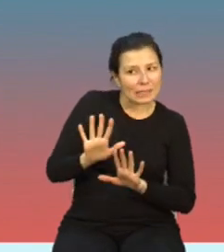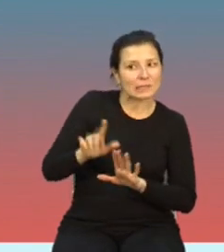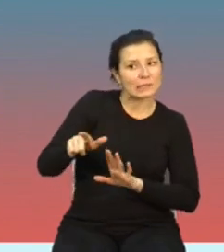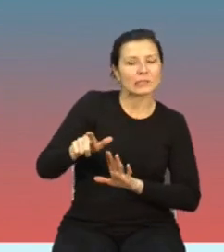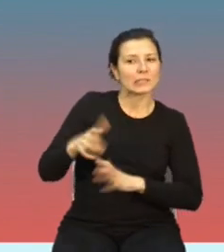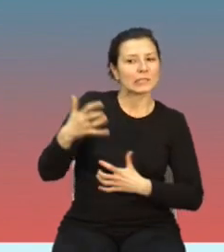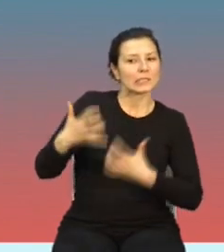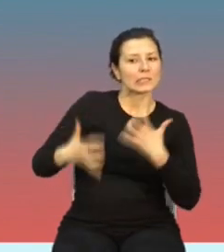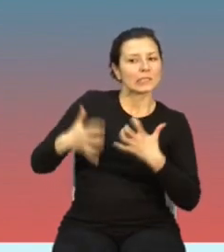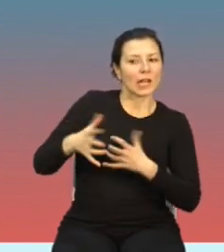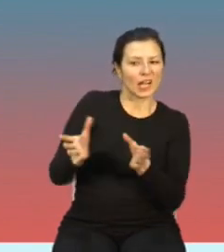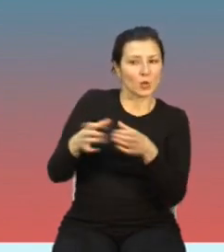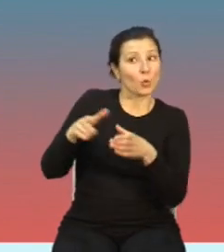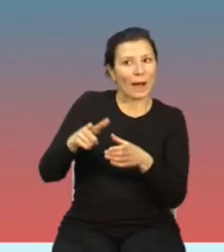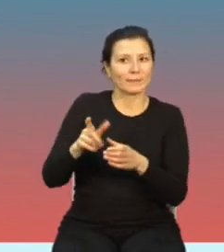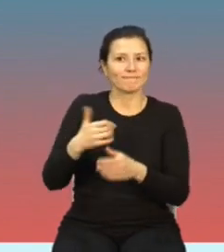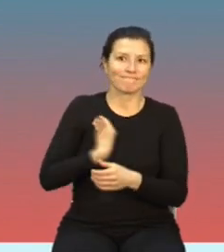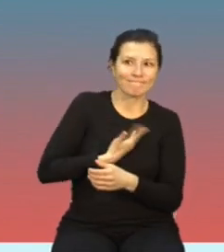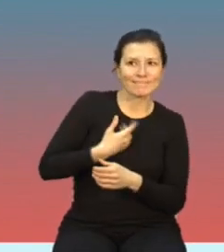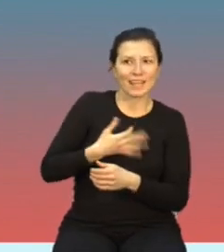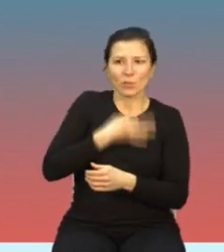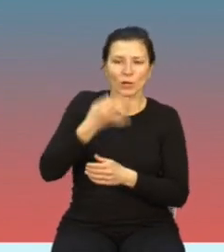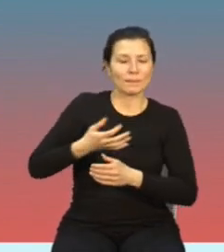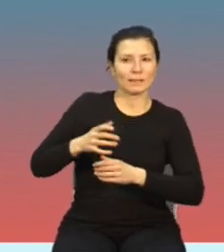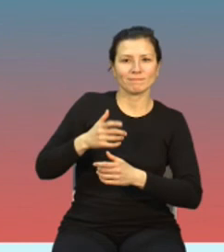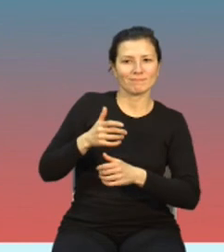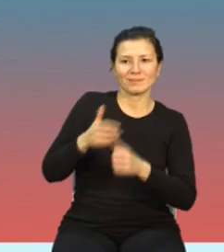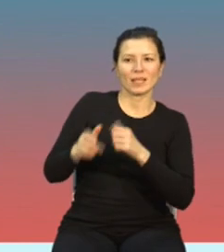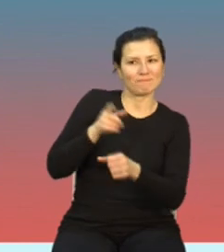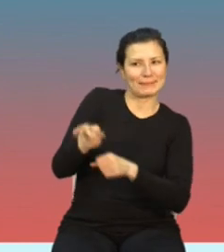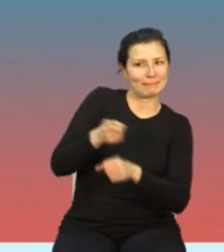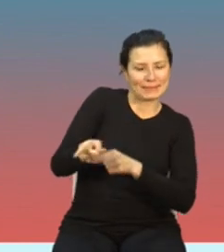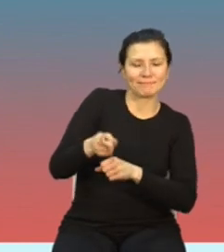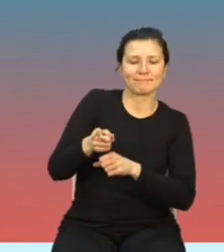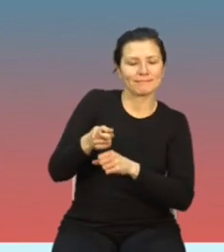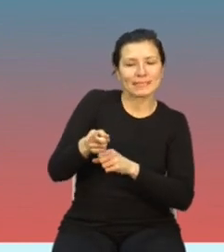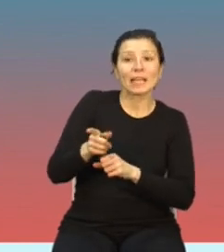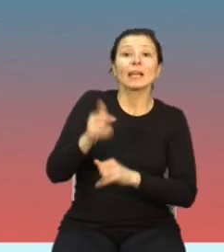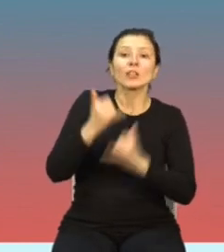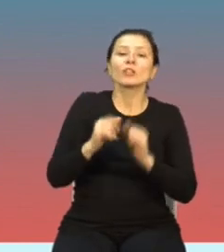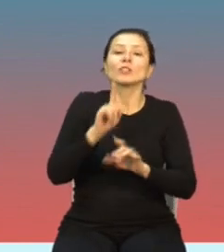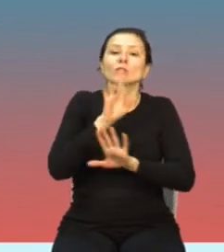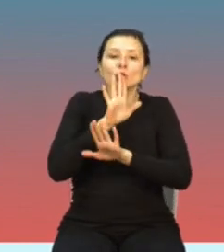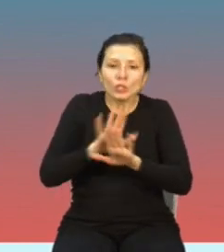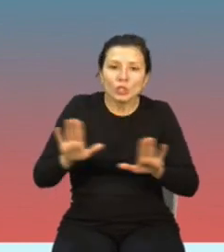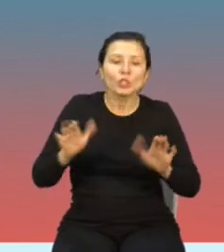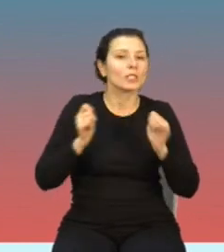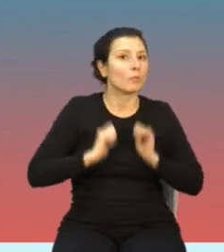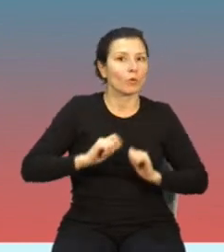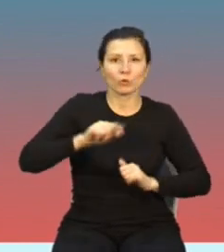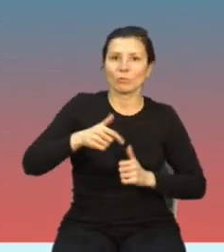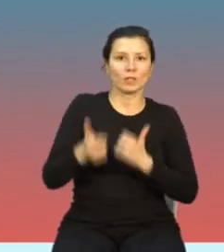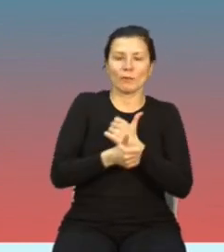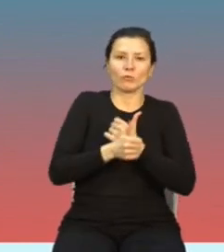ta strategia najlepiej opisuje nasze działanie. Jeżeli jest cisza i spokój, nie wzbudzamy niepokoju.